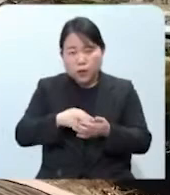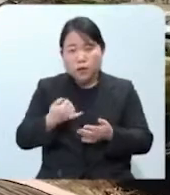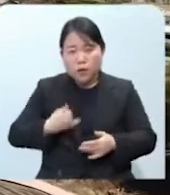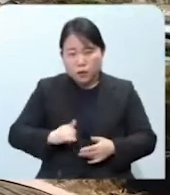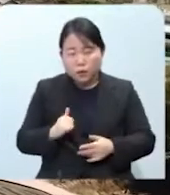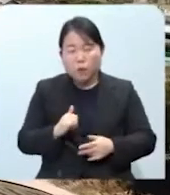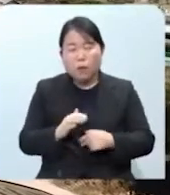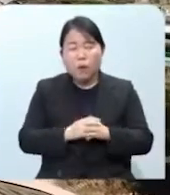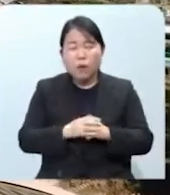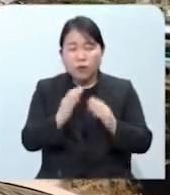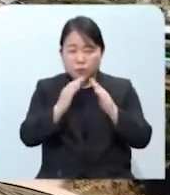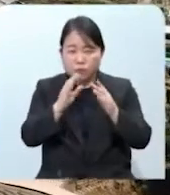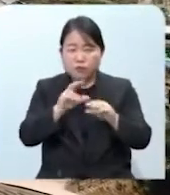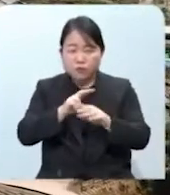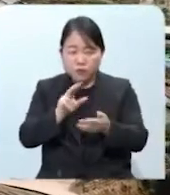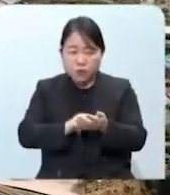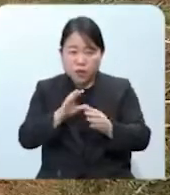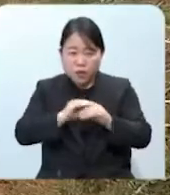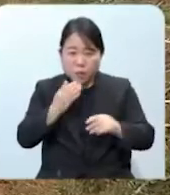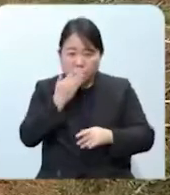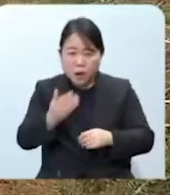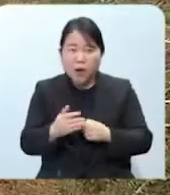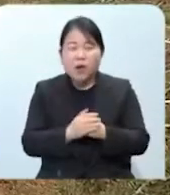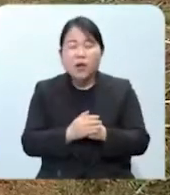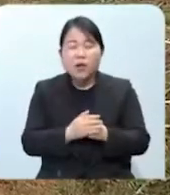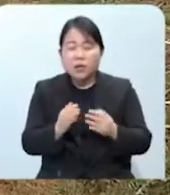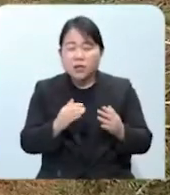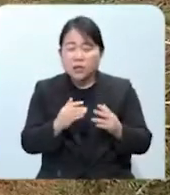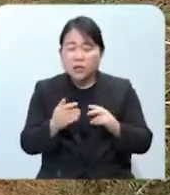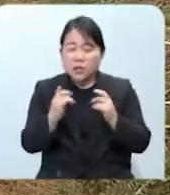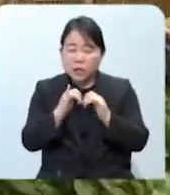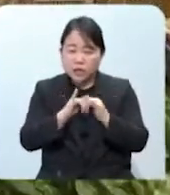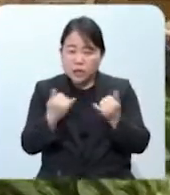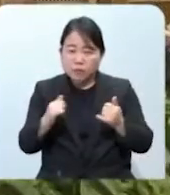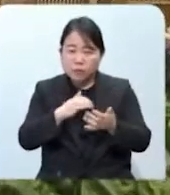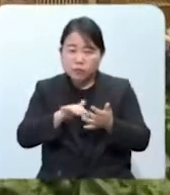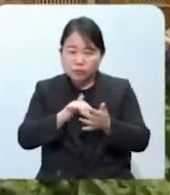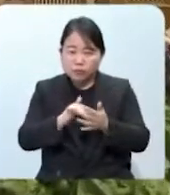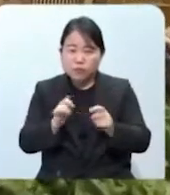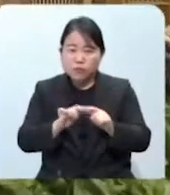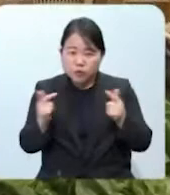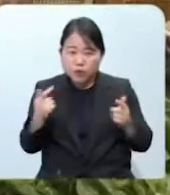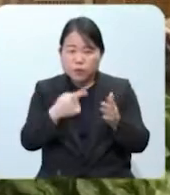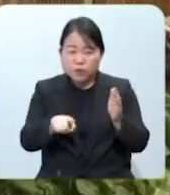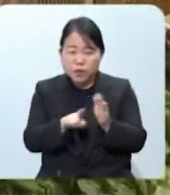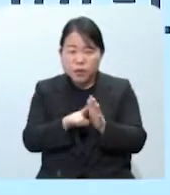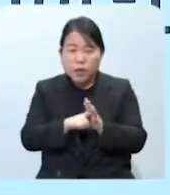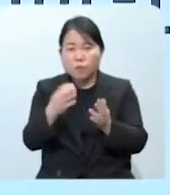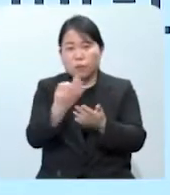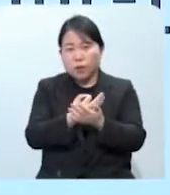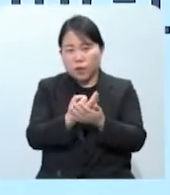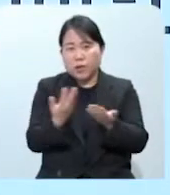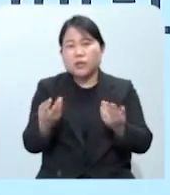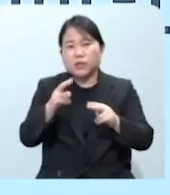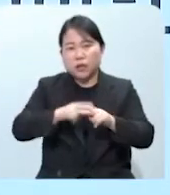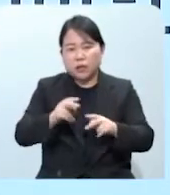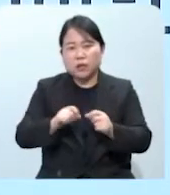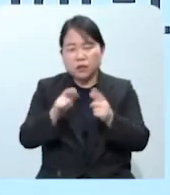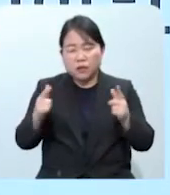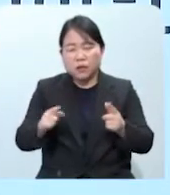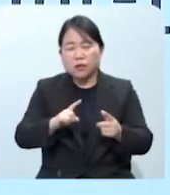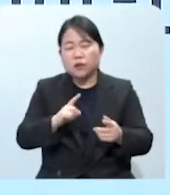농촌 지역 인구 유치를 위해선 이 일자리 등 경제적인 자립을 돕는 일도 시급합니다 kbs